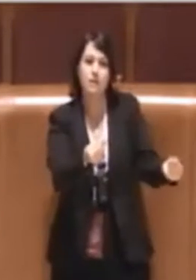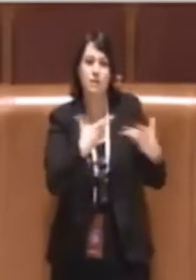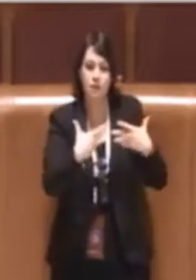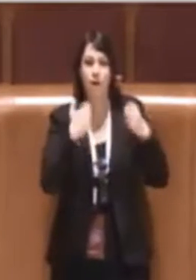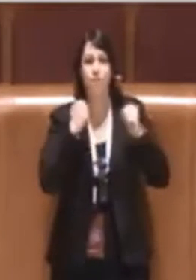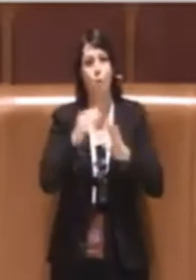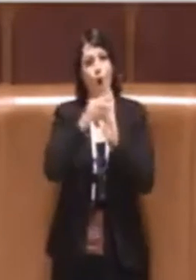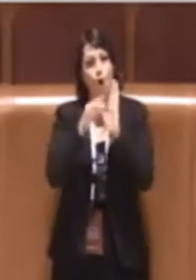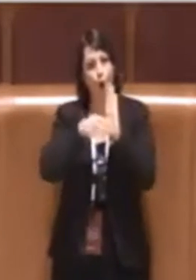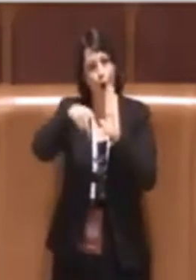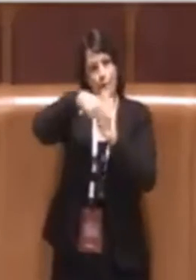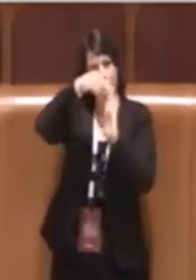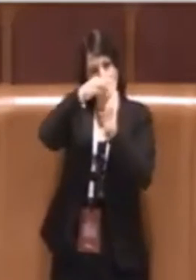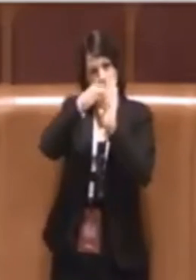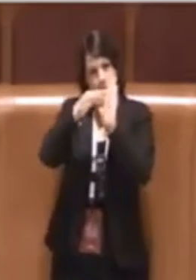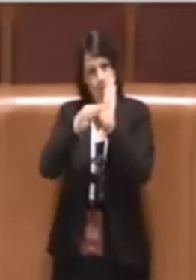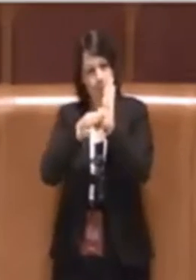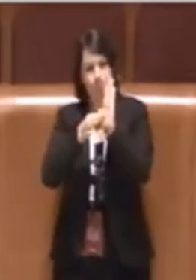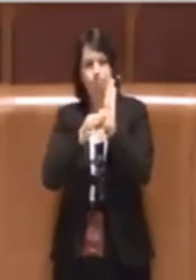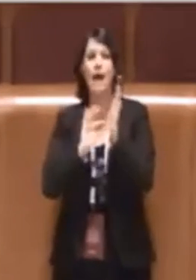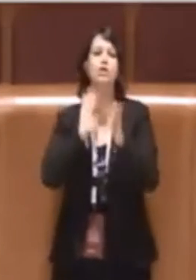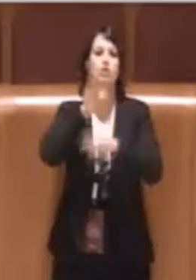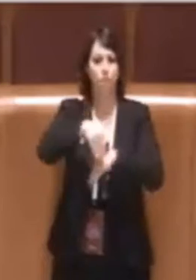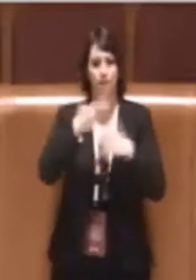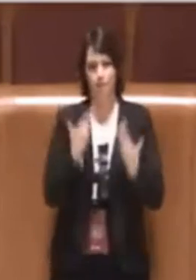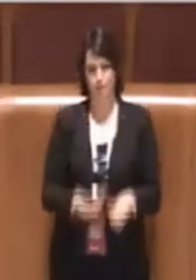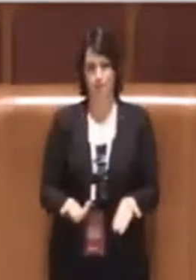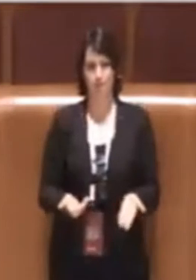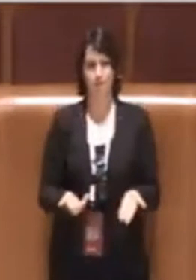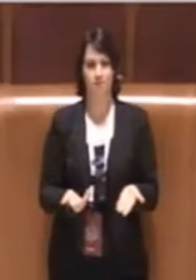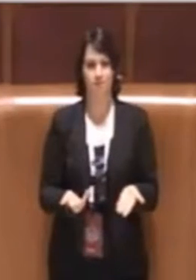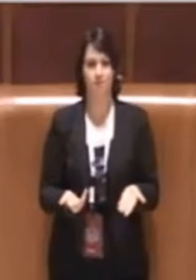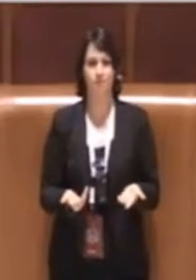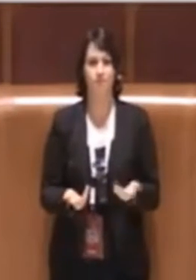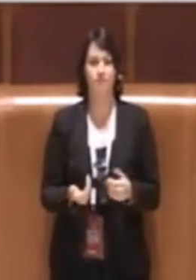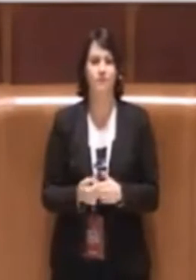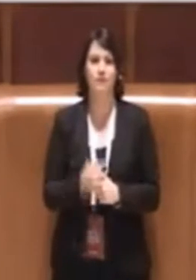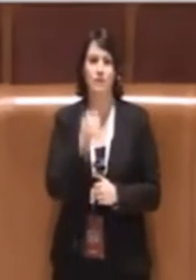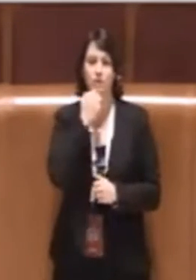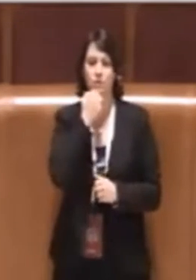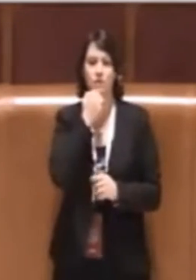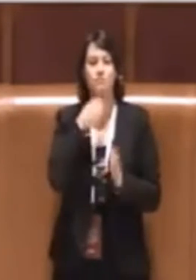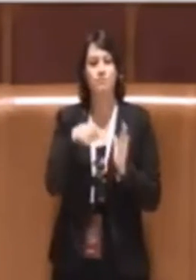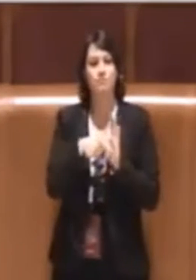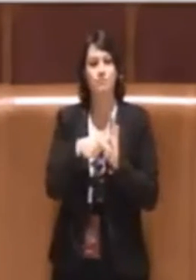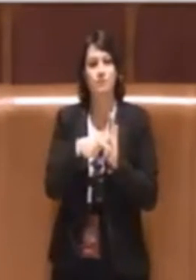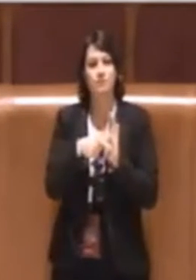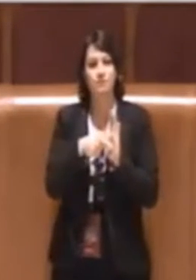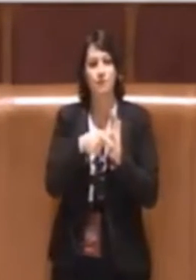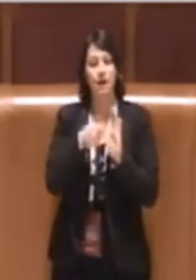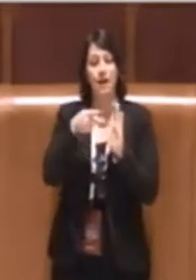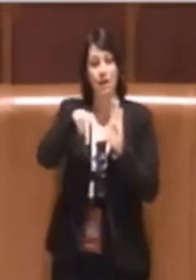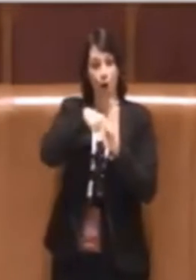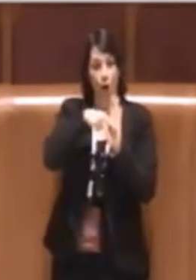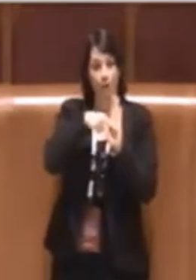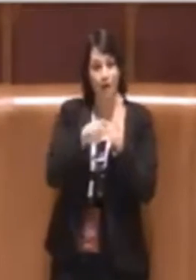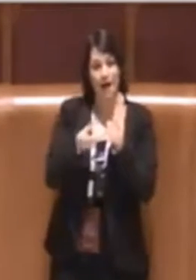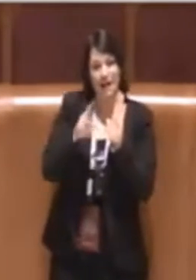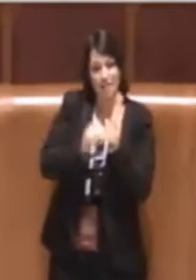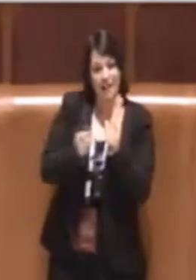l'interpretazione della norma, ecco, che non lascia più spazio a un'interpretazione, scusate la ripetizione errata, della norma che